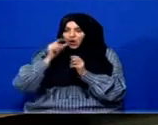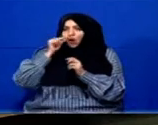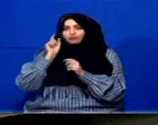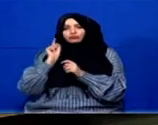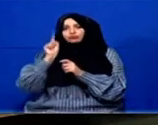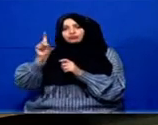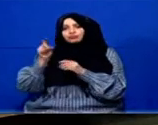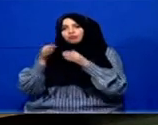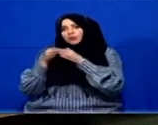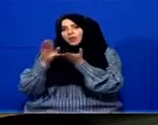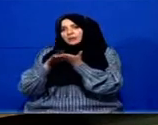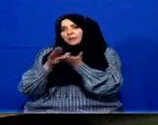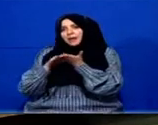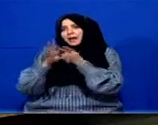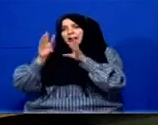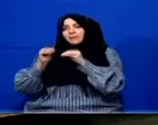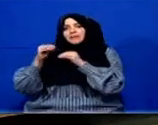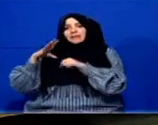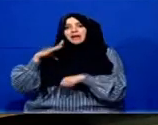في امريكا